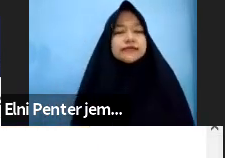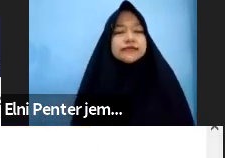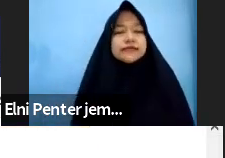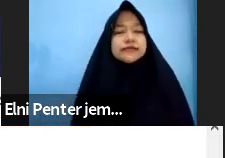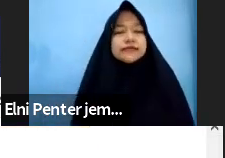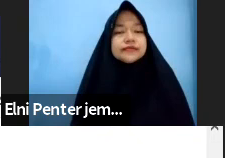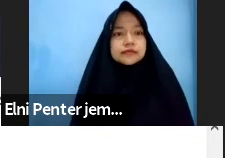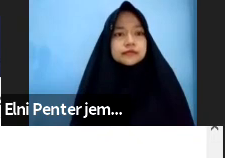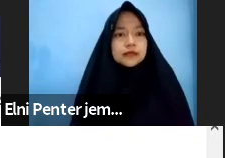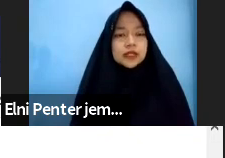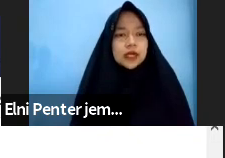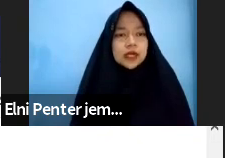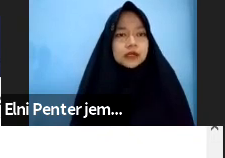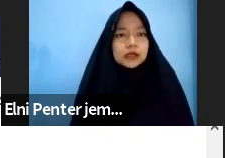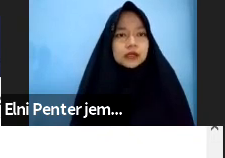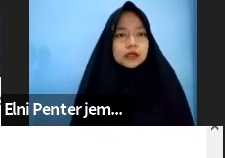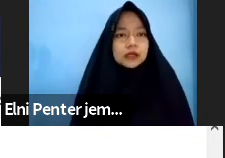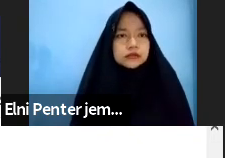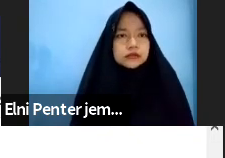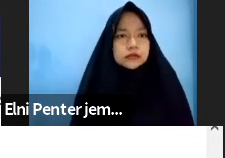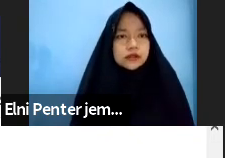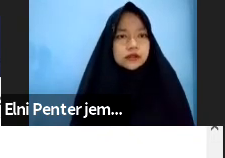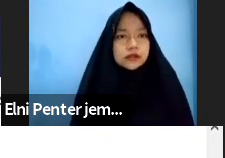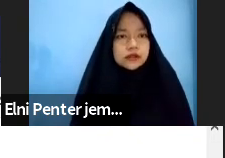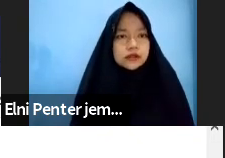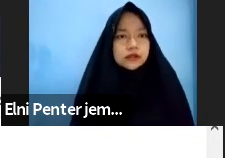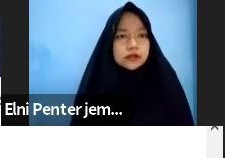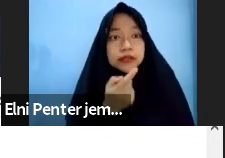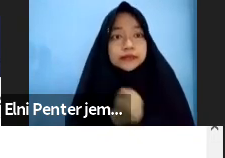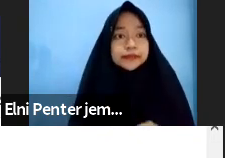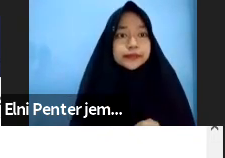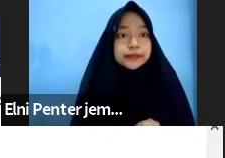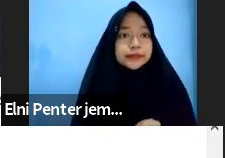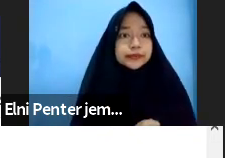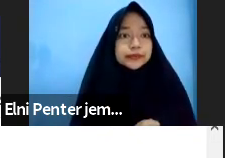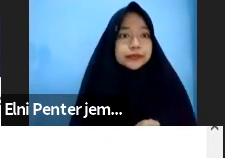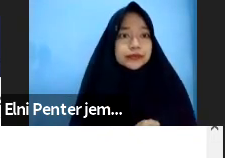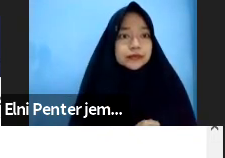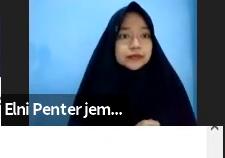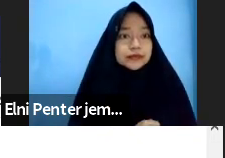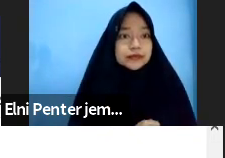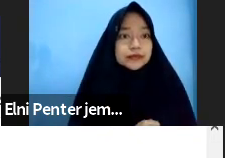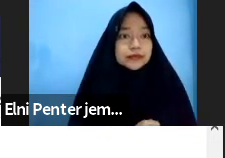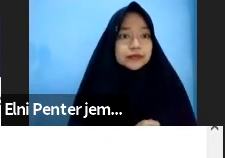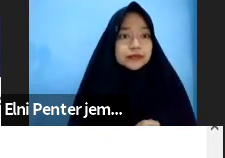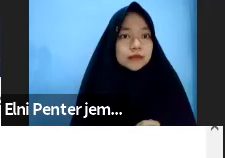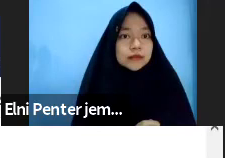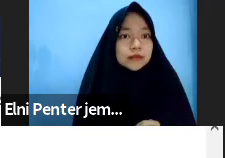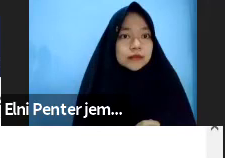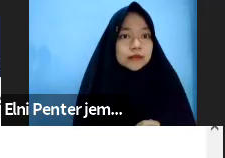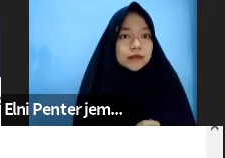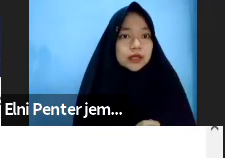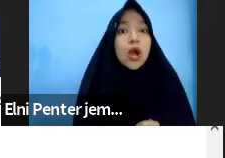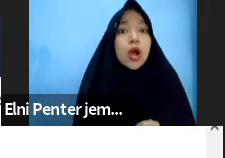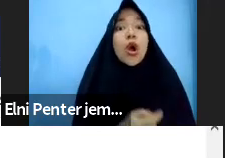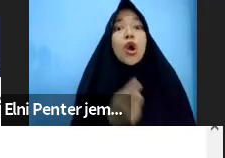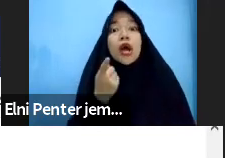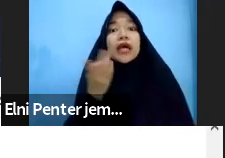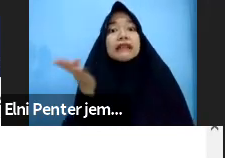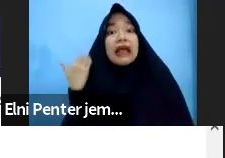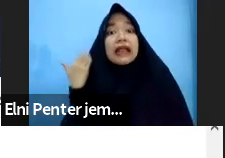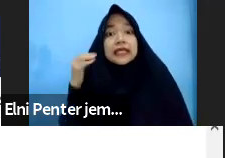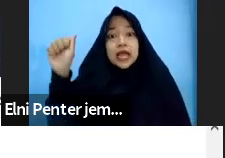Hai adiknya kencang Ah abrao ini ini MC pop ya NC pop saya belum masuk ke bahasa Inggris Sorry ini NC pop jadi